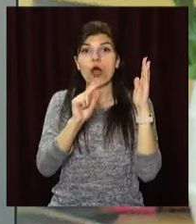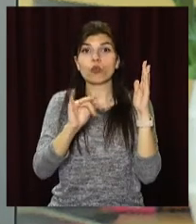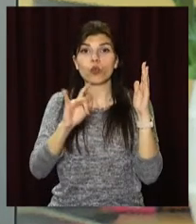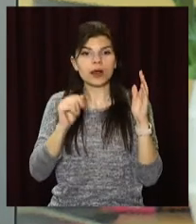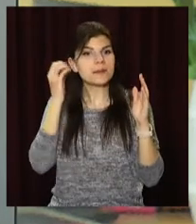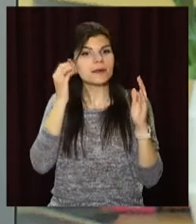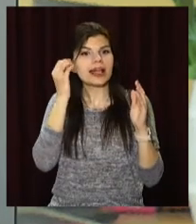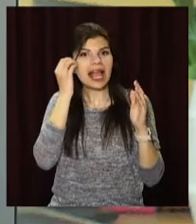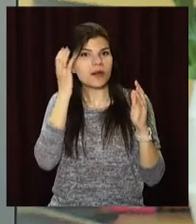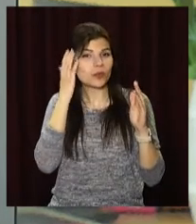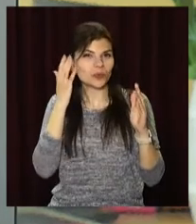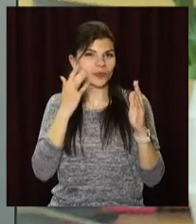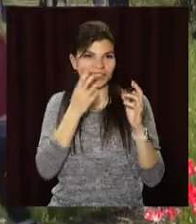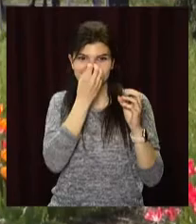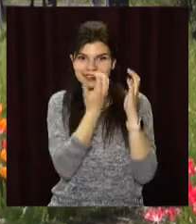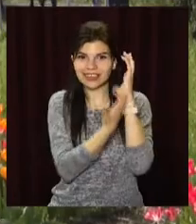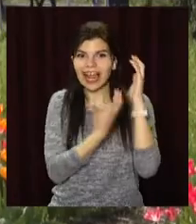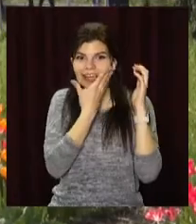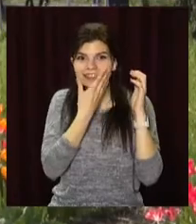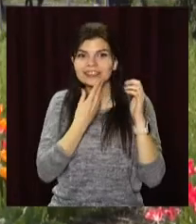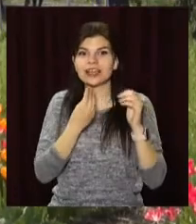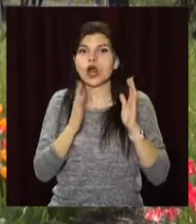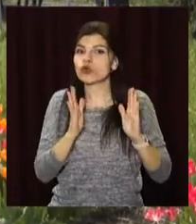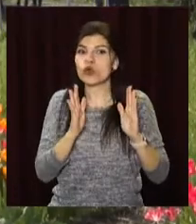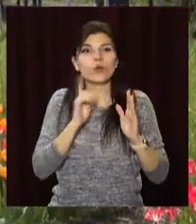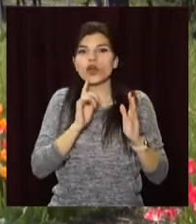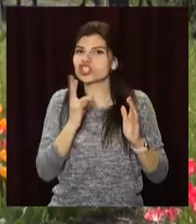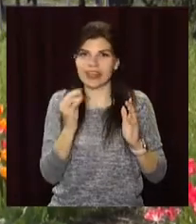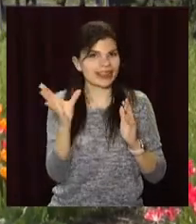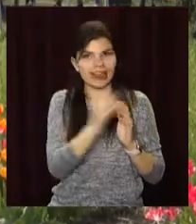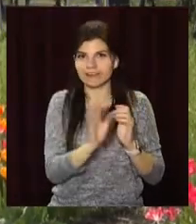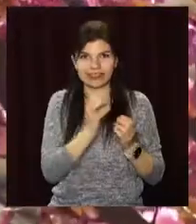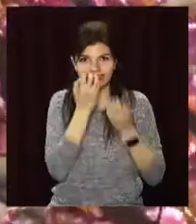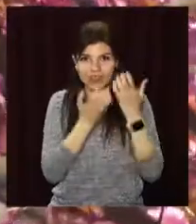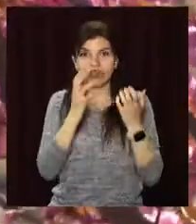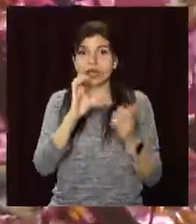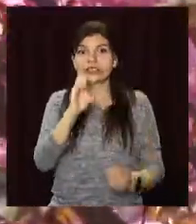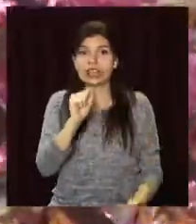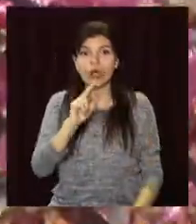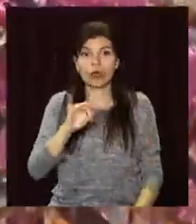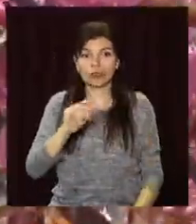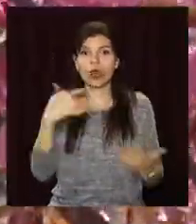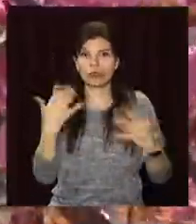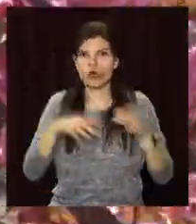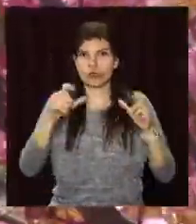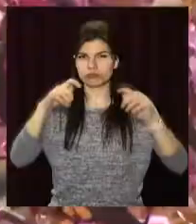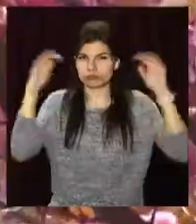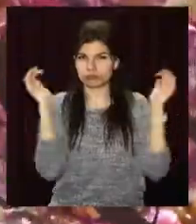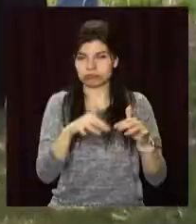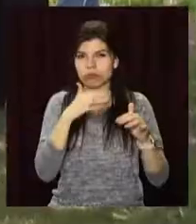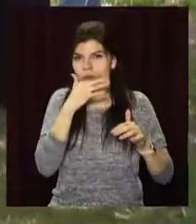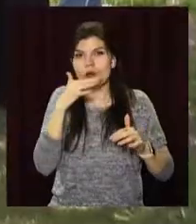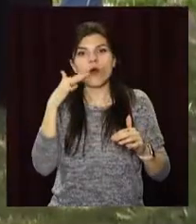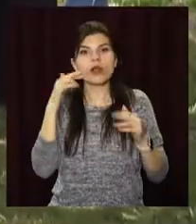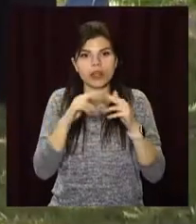пелюстки пізніше, ніж зазвичай. Поки розпустилися не всі квіточки, втім, сакури вже збирають під своїми гілками сотні